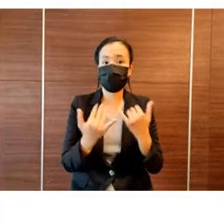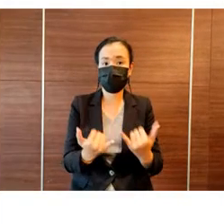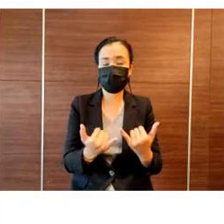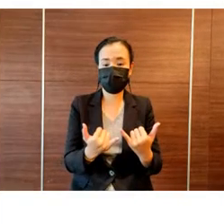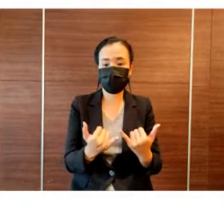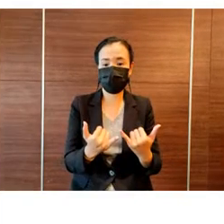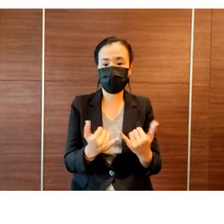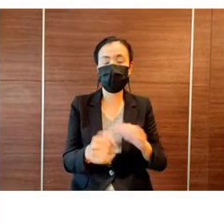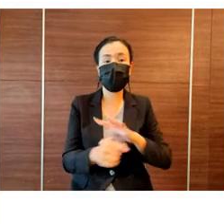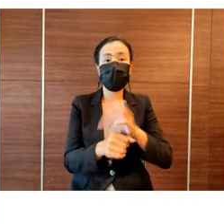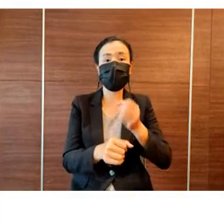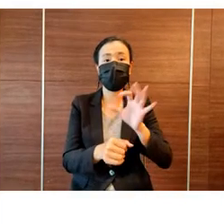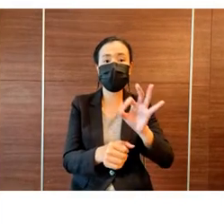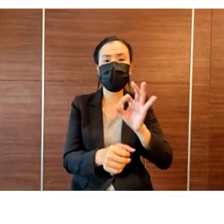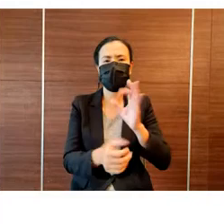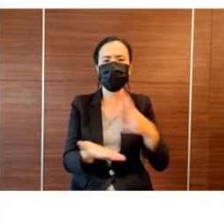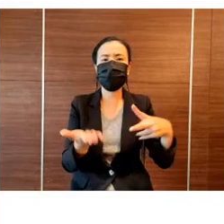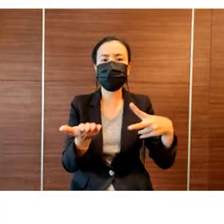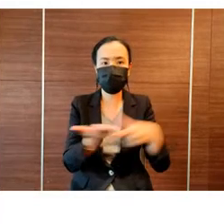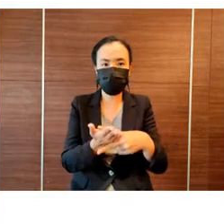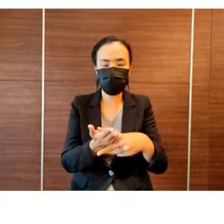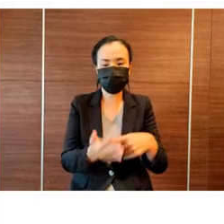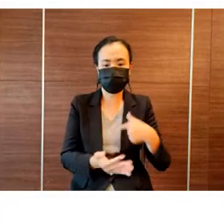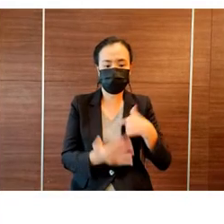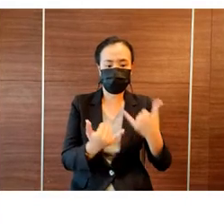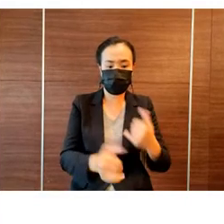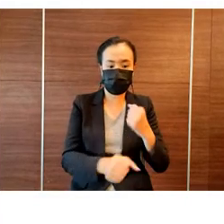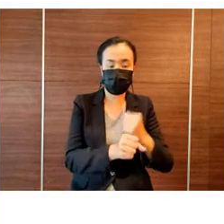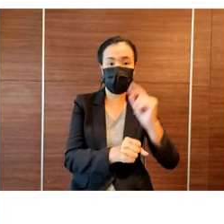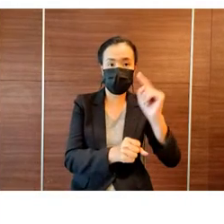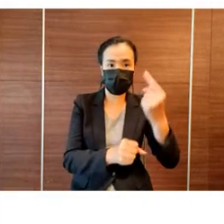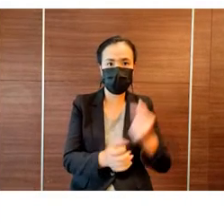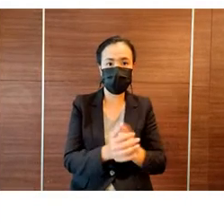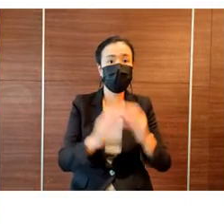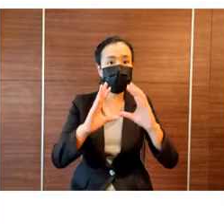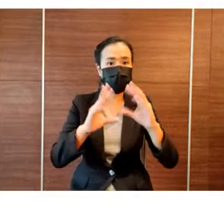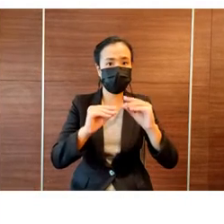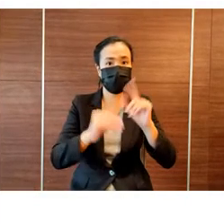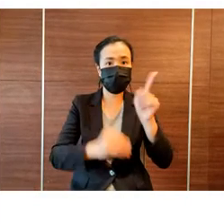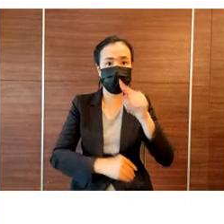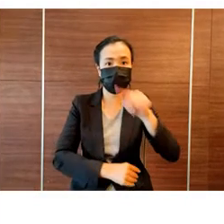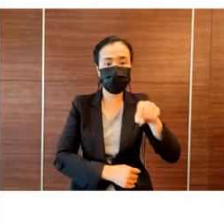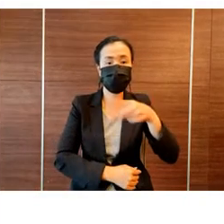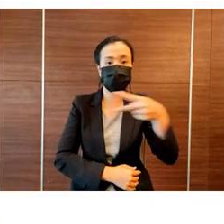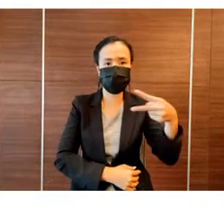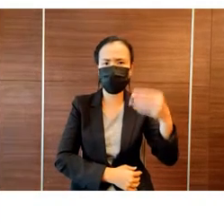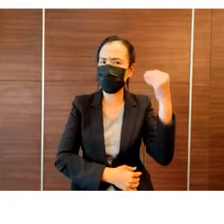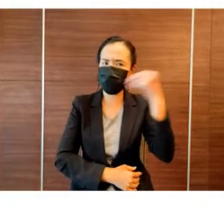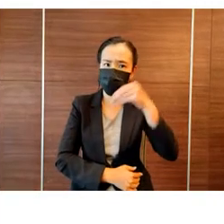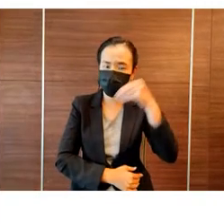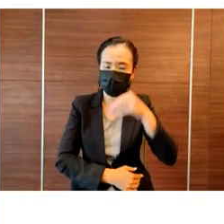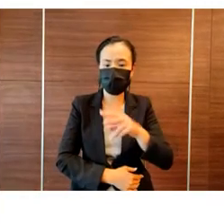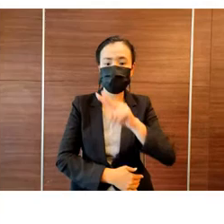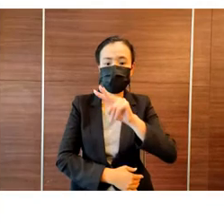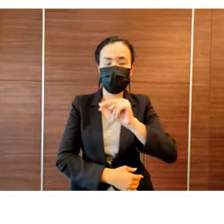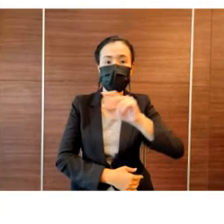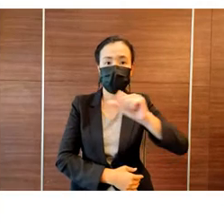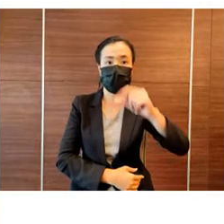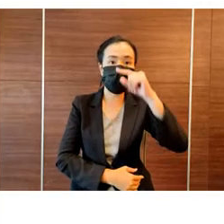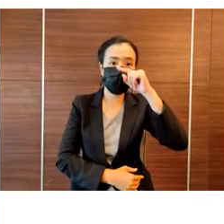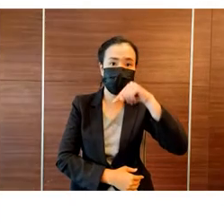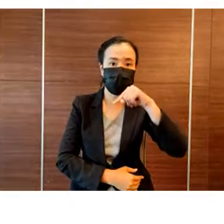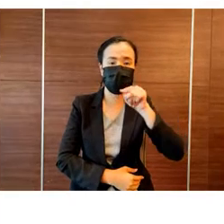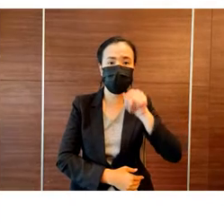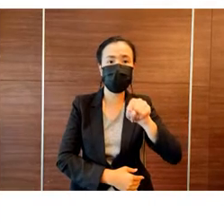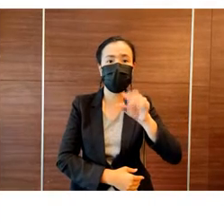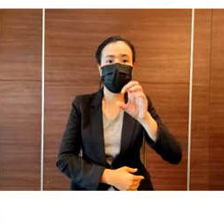ราโดนโควิดหยุดไปเนาะเราก็เลยกำลังจะกลับมาใหม่ตอนนี้มันมีประชุมภาษาอังกฤษอยู่ทุกวันเลยถ้าเกิดเข้า